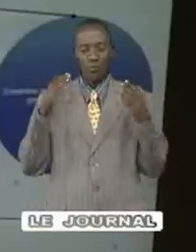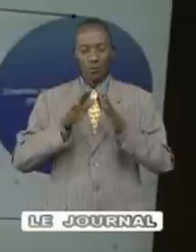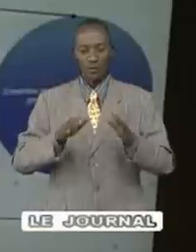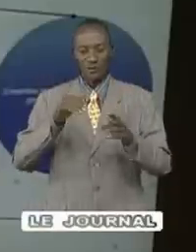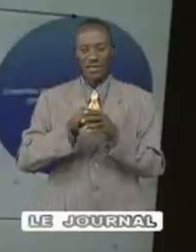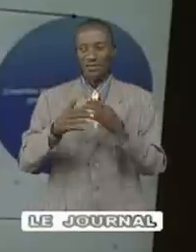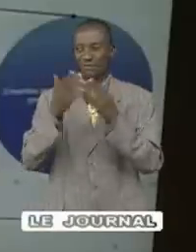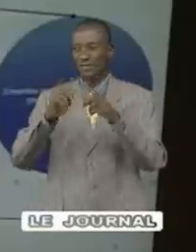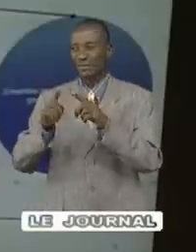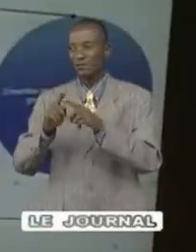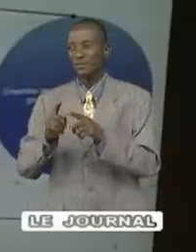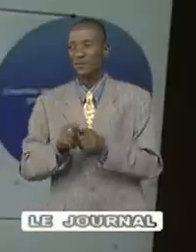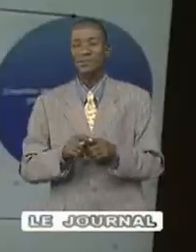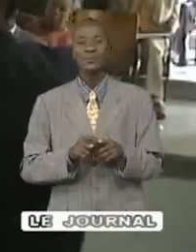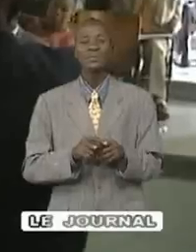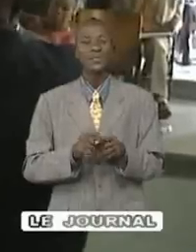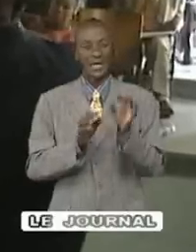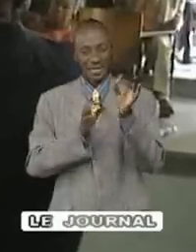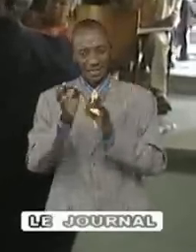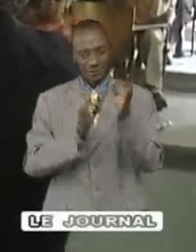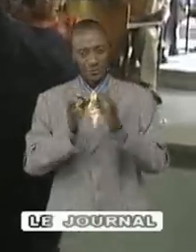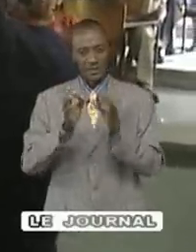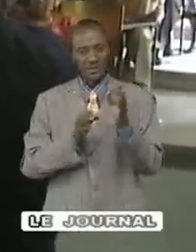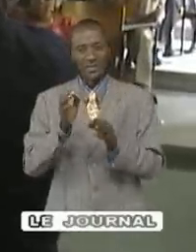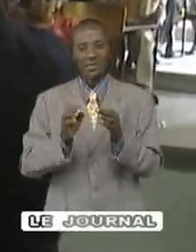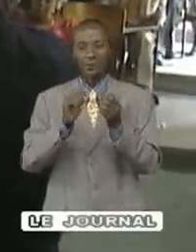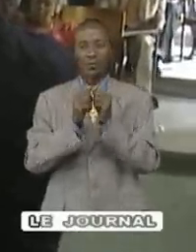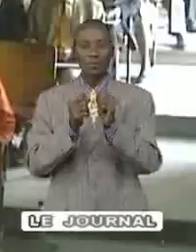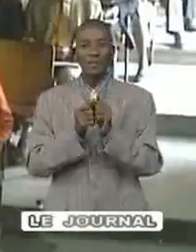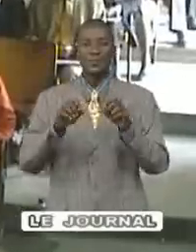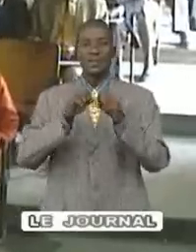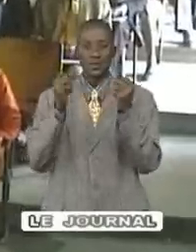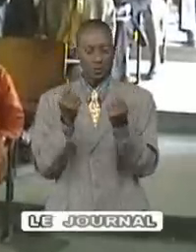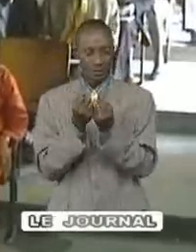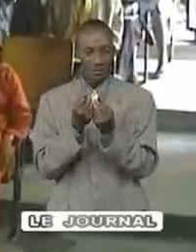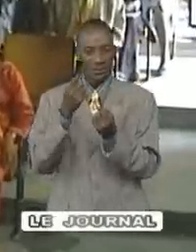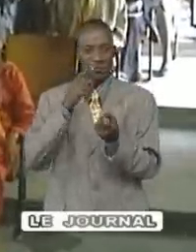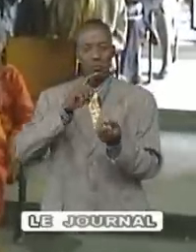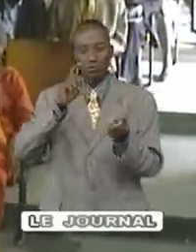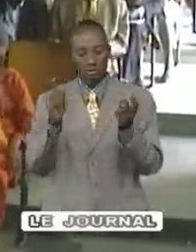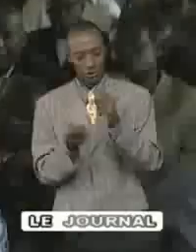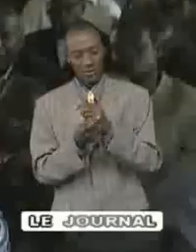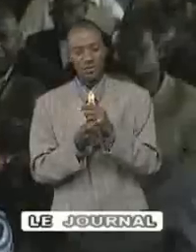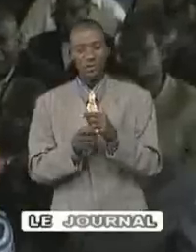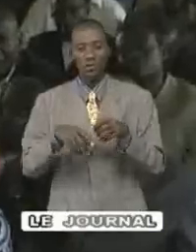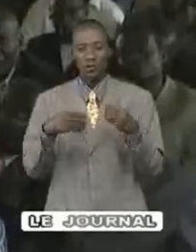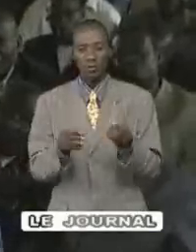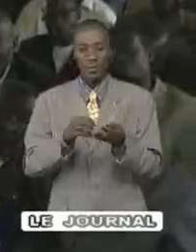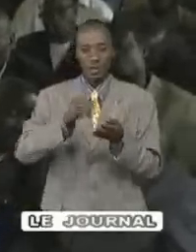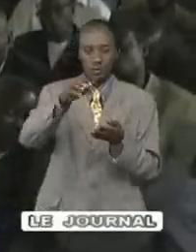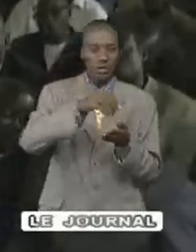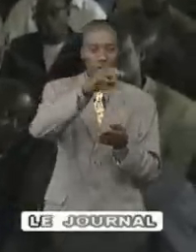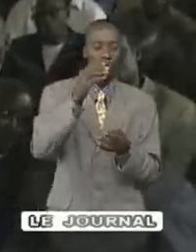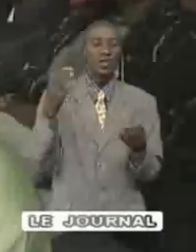a développé l'exposé sur la réhabilitation et l'extension du réseau en vue d'améliorer la productivité, accroître les revenus